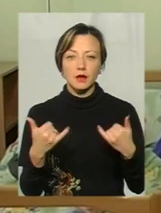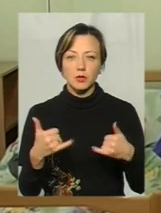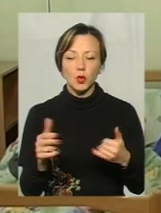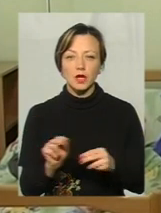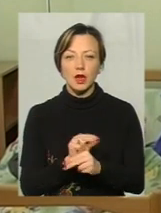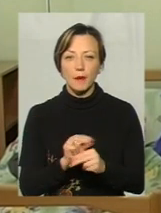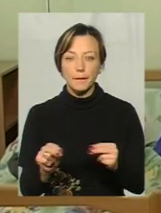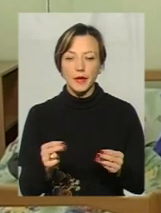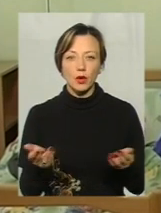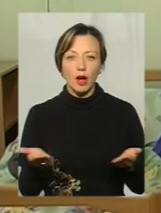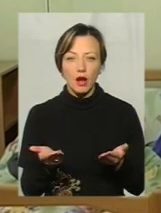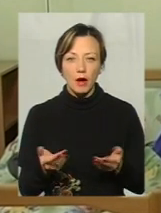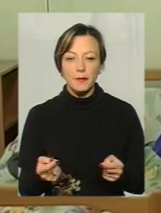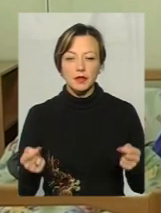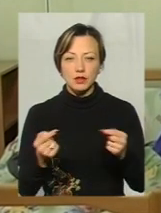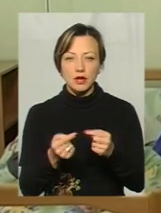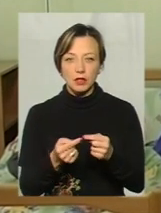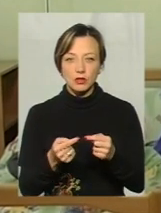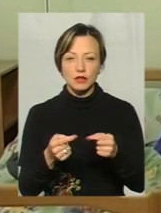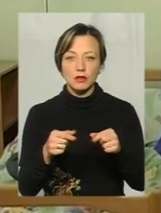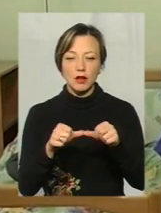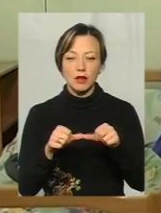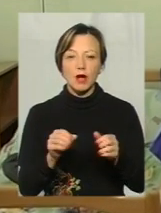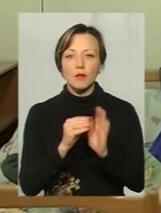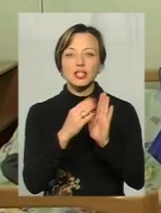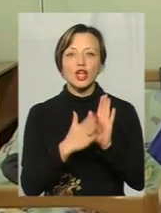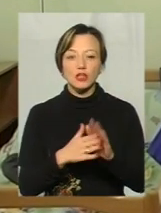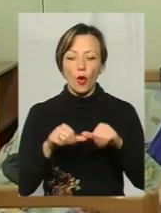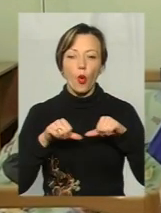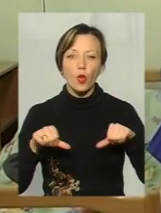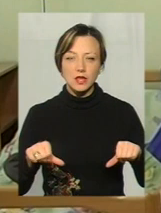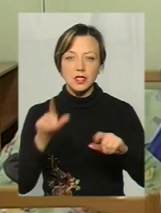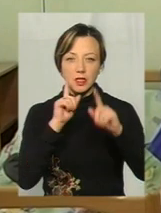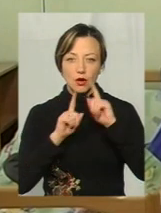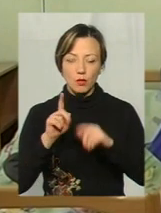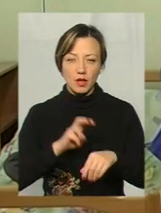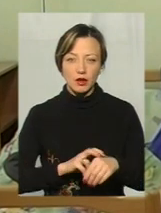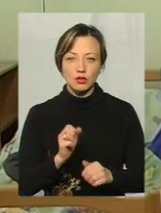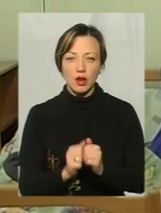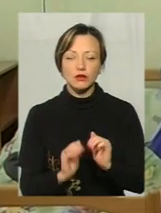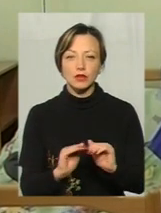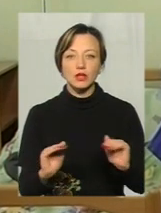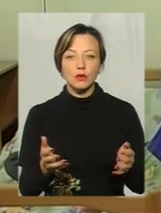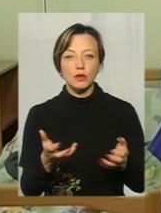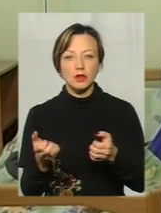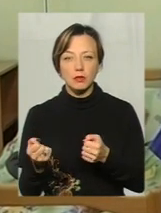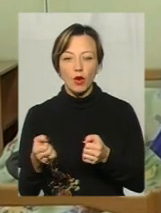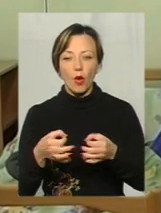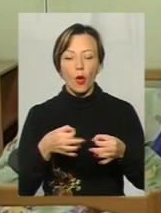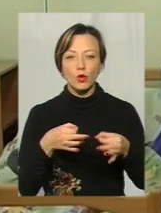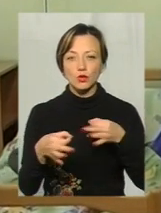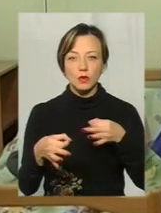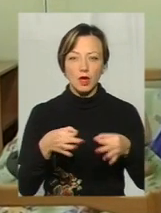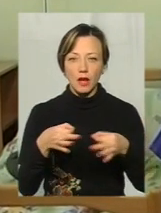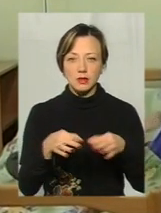хіміотерапію, яка призначена консиліум, і дуже часто діти отримують консультацію